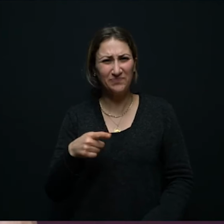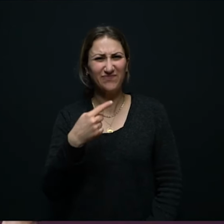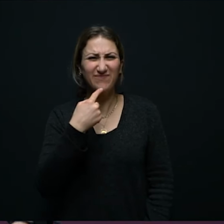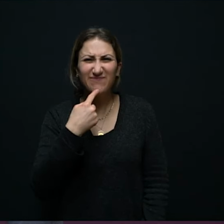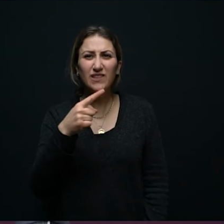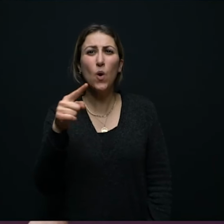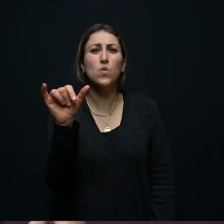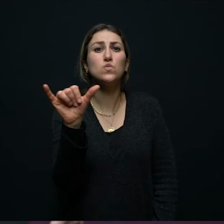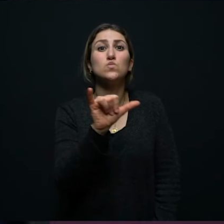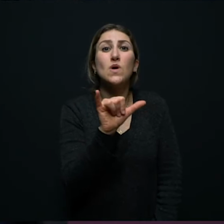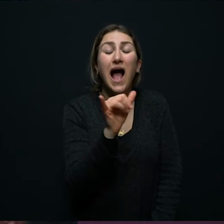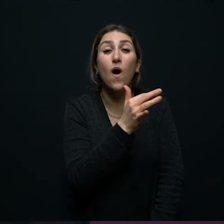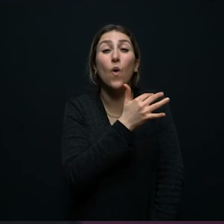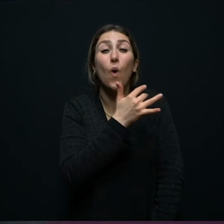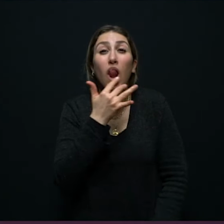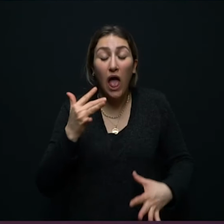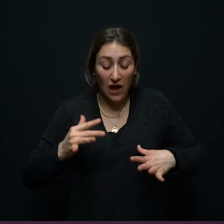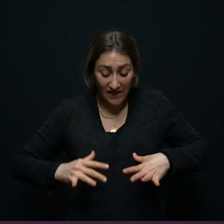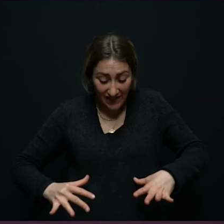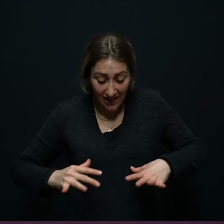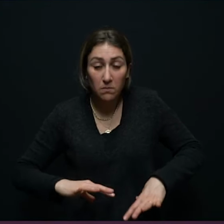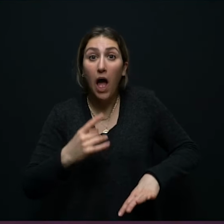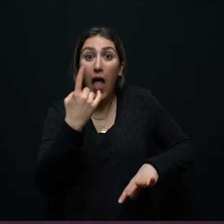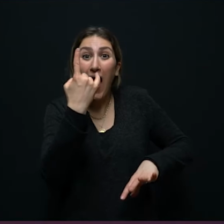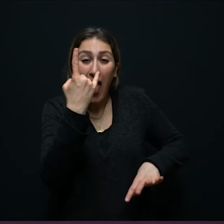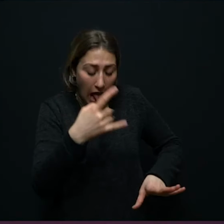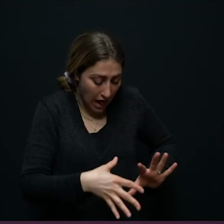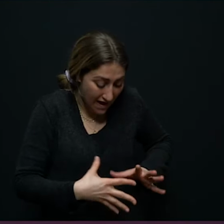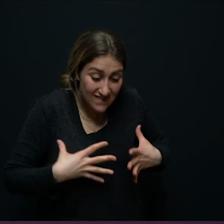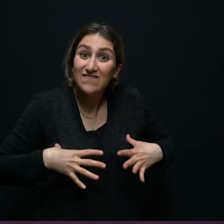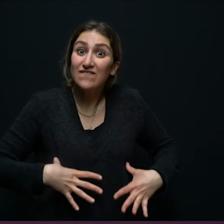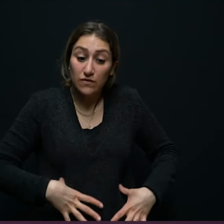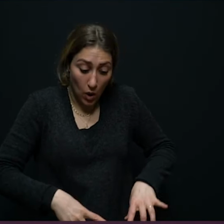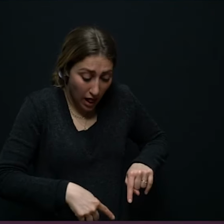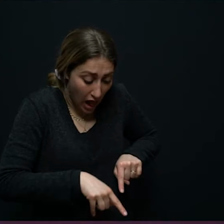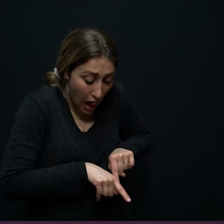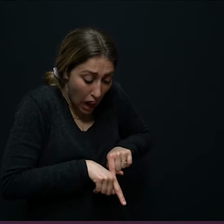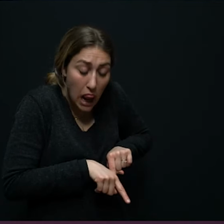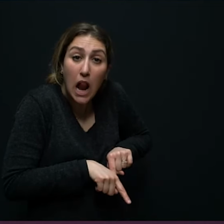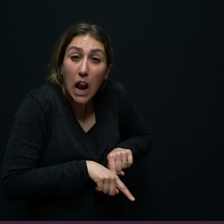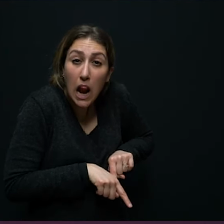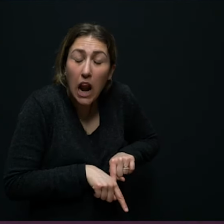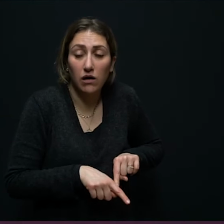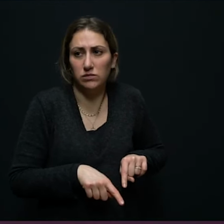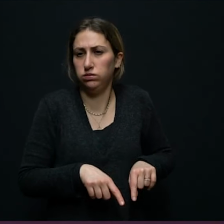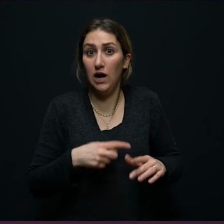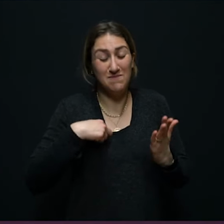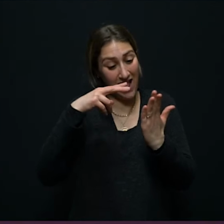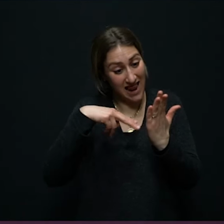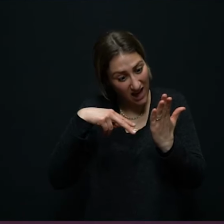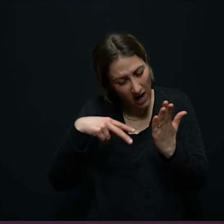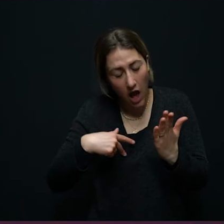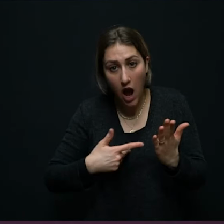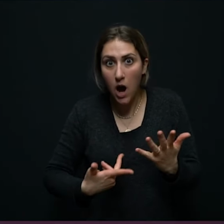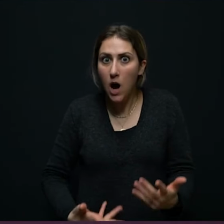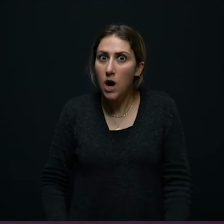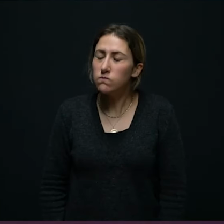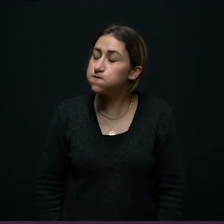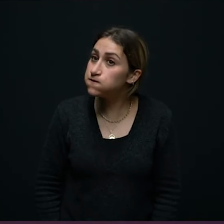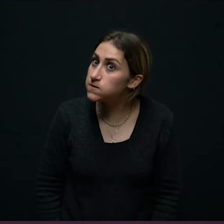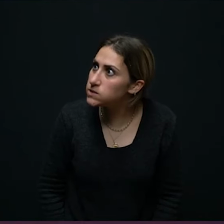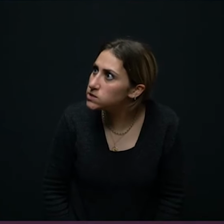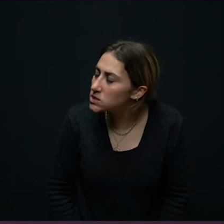une frange qui pend d'aidé des détails qui conte les les nous dit mais plus marco ça sert tout ça